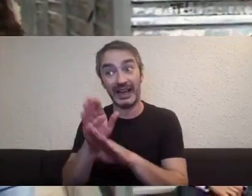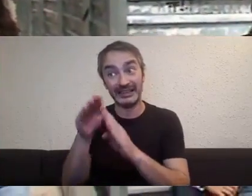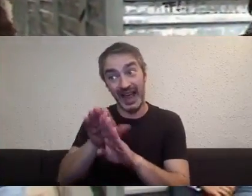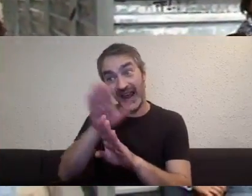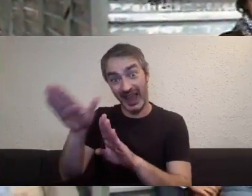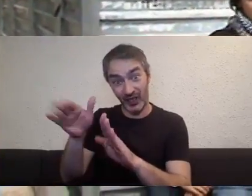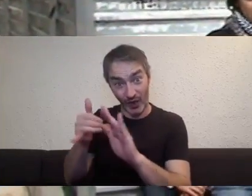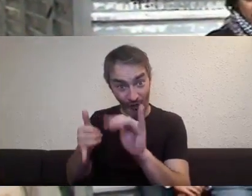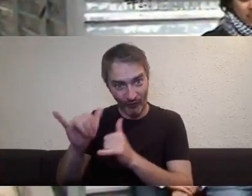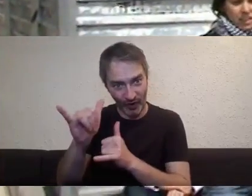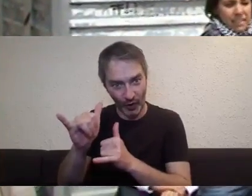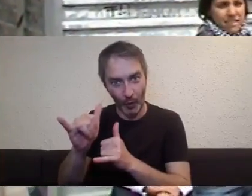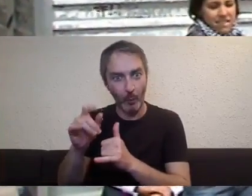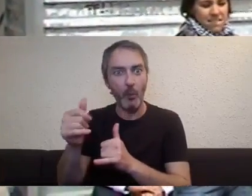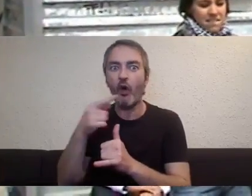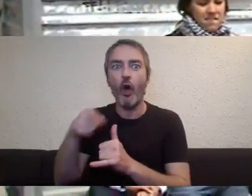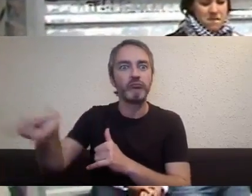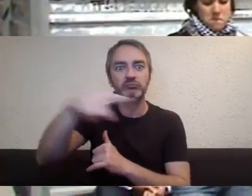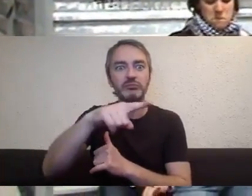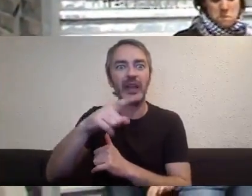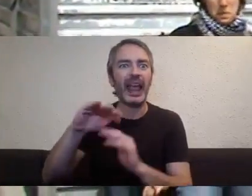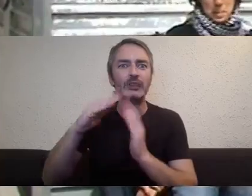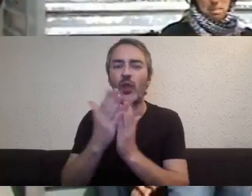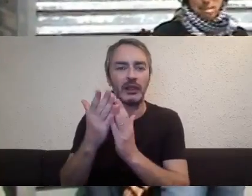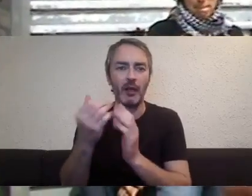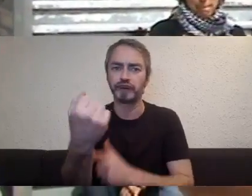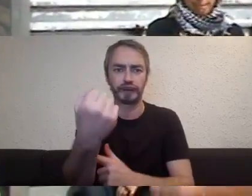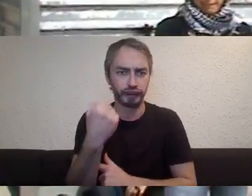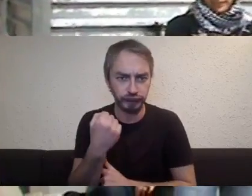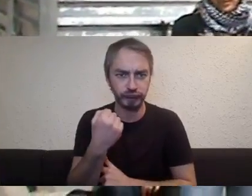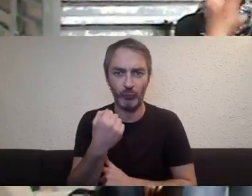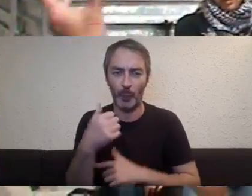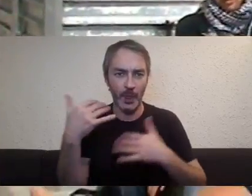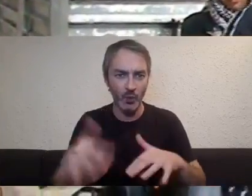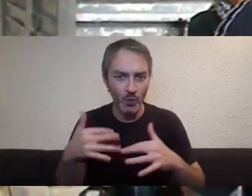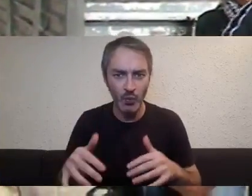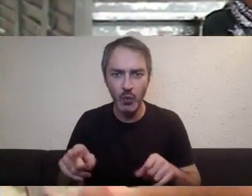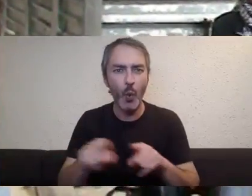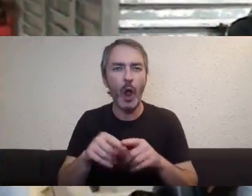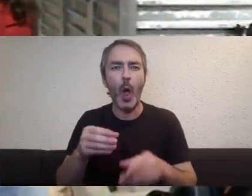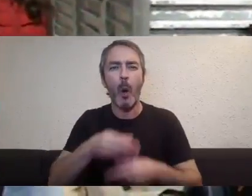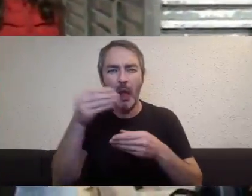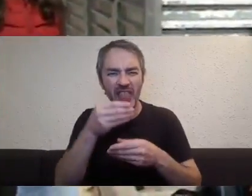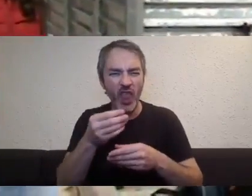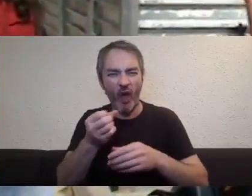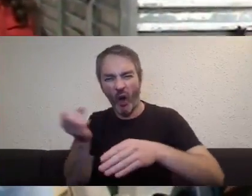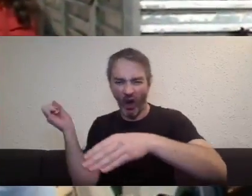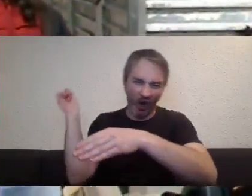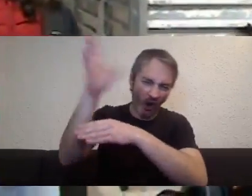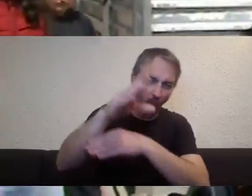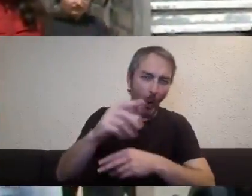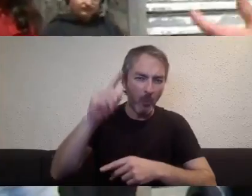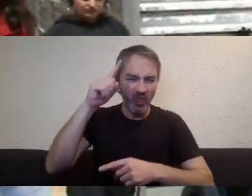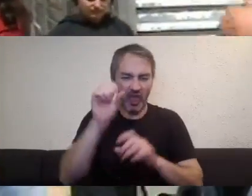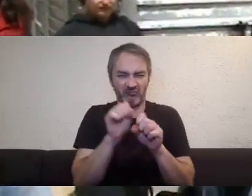no sé què, llavors doncs, quan hi va haver el desallotjament de la casa del costat, doncs va ser una mica com una algarabia estudiantil, no? En el que hi va haver doncs, entrepans